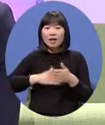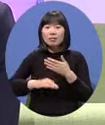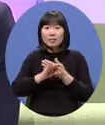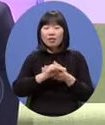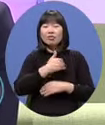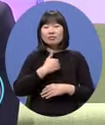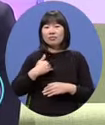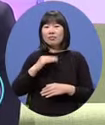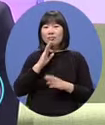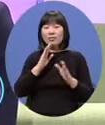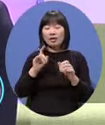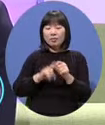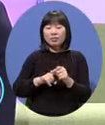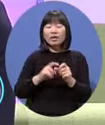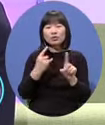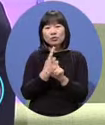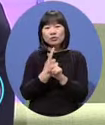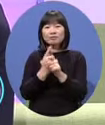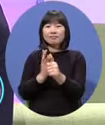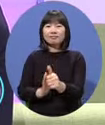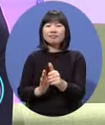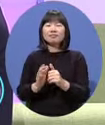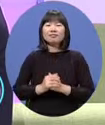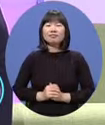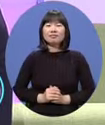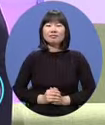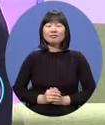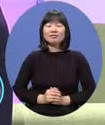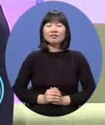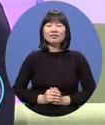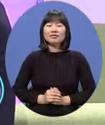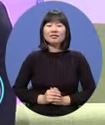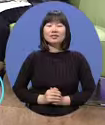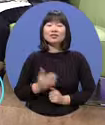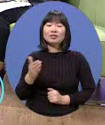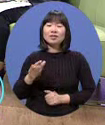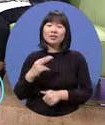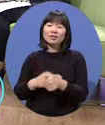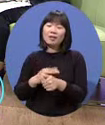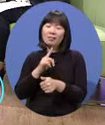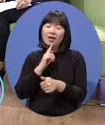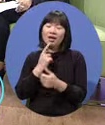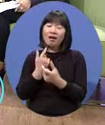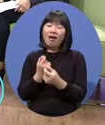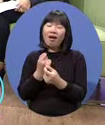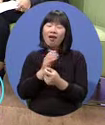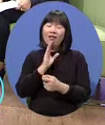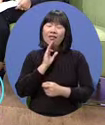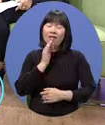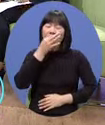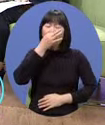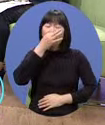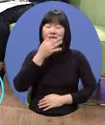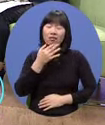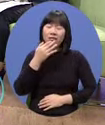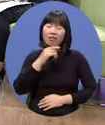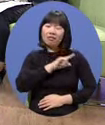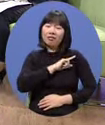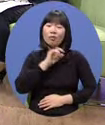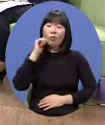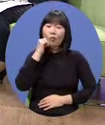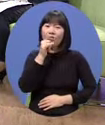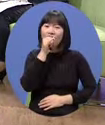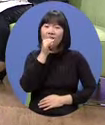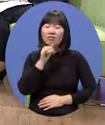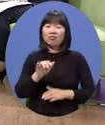되는 거거든요. 목표를 좀 수정하셨으면 좋겠고요. 근데요, 선생님, 저게 말이 그렇지. 저게 얼마나 제일 어려운 일인 것